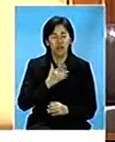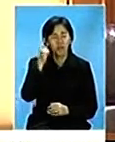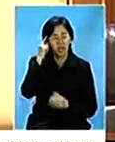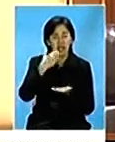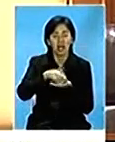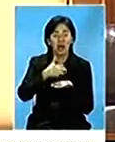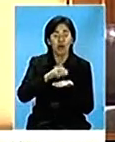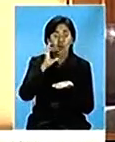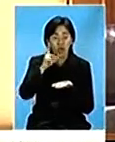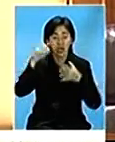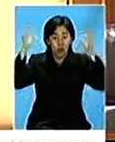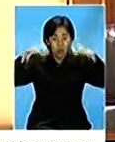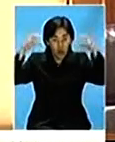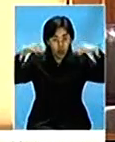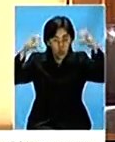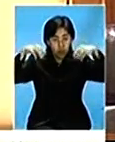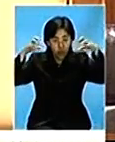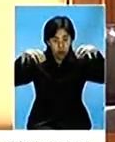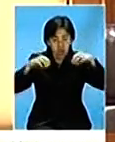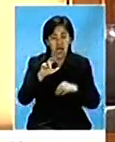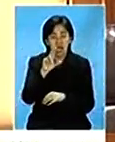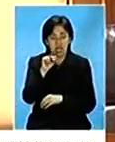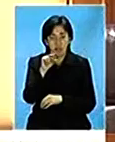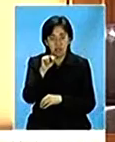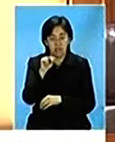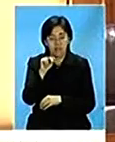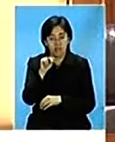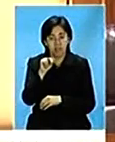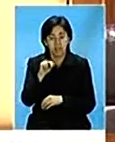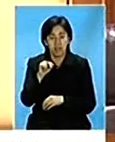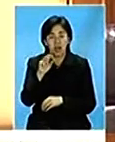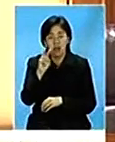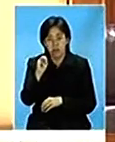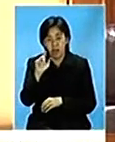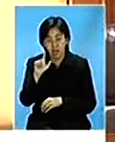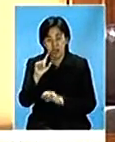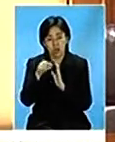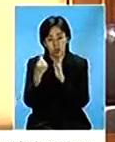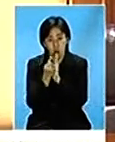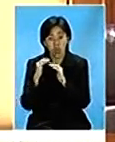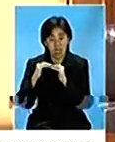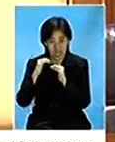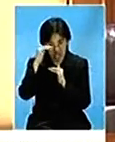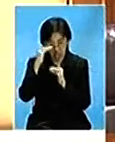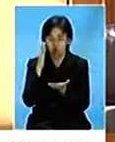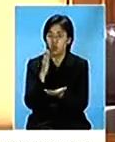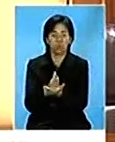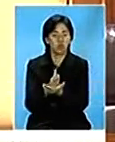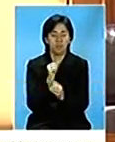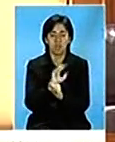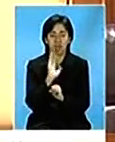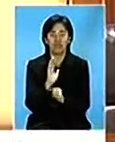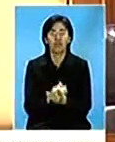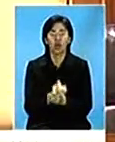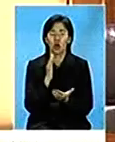าพรุ่งนี้ถ้าฝนตกนะครับเกินกว่า30มิลนะฮะต่อชั่วโมงนะครับหยุดทันทีแล้วก็หยุด